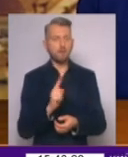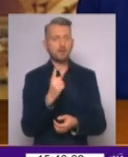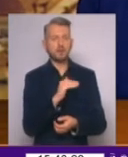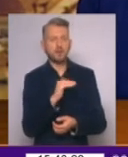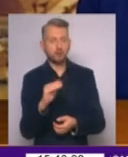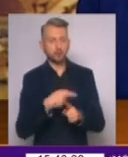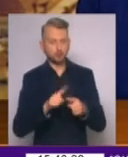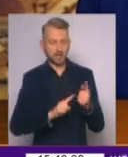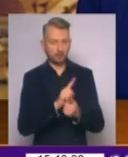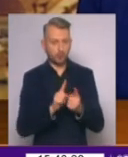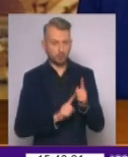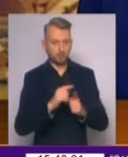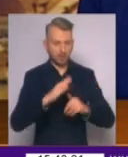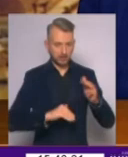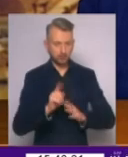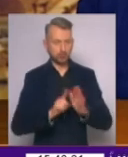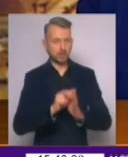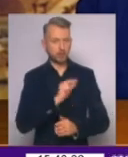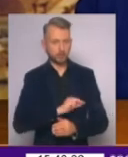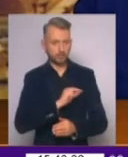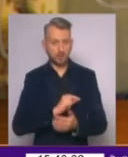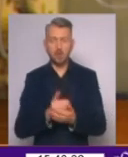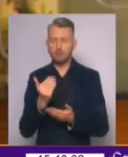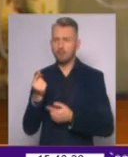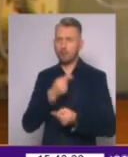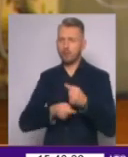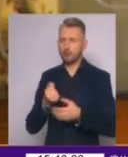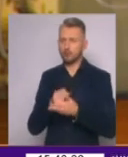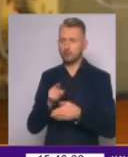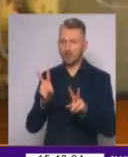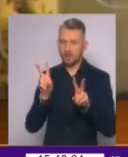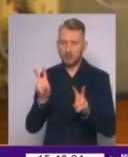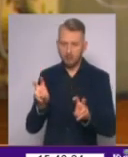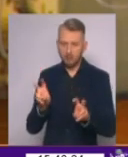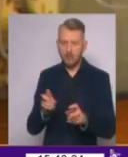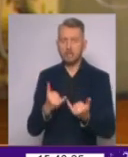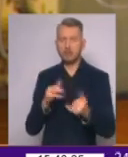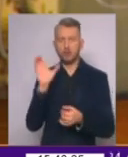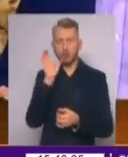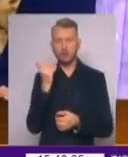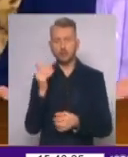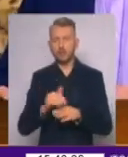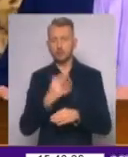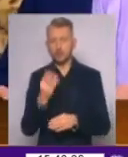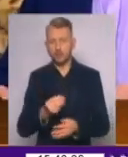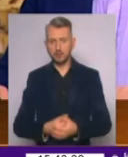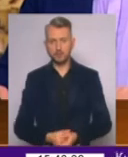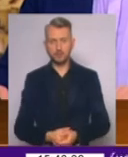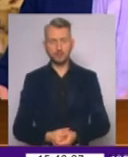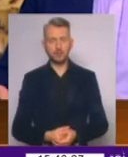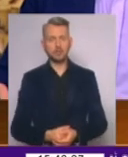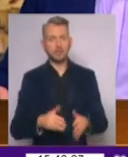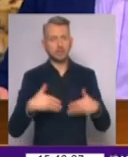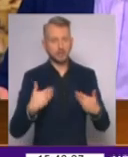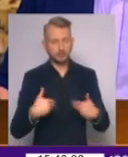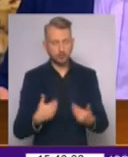щоб ця реформа практично запрацювала. Так, пане Олеже, повернемося ще до цієї теми. Зараз слухаємо вас. Добрий день.